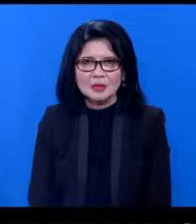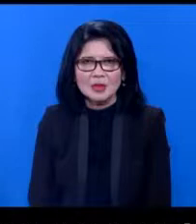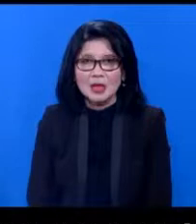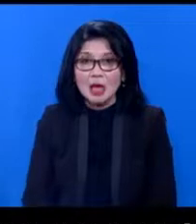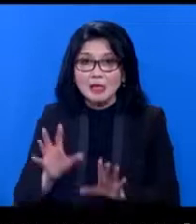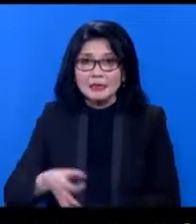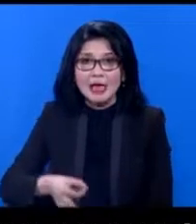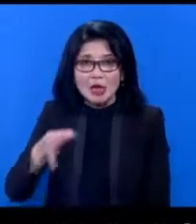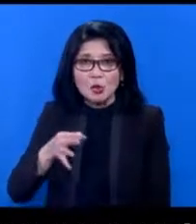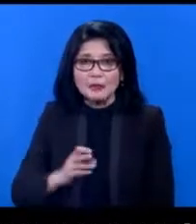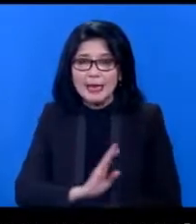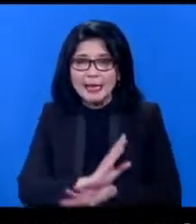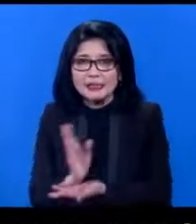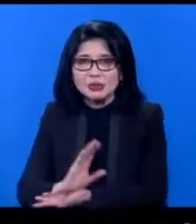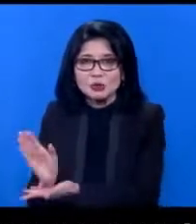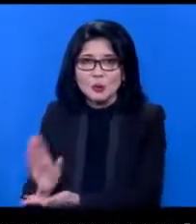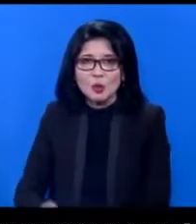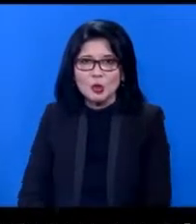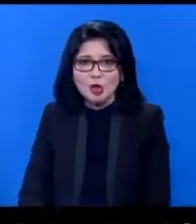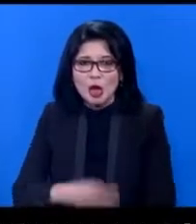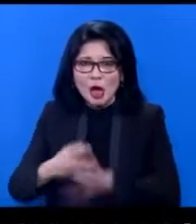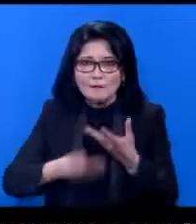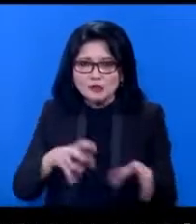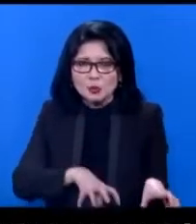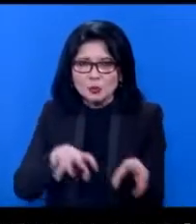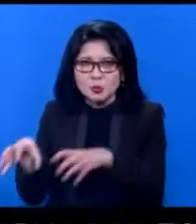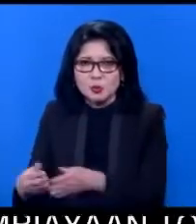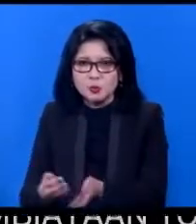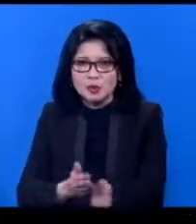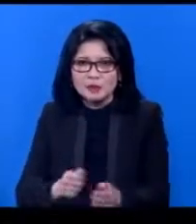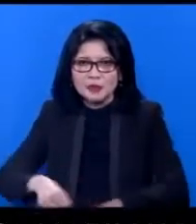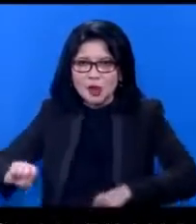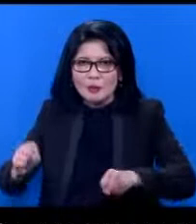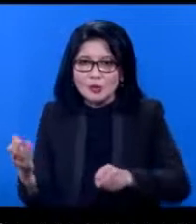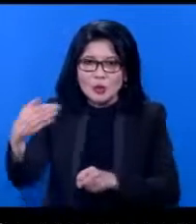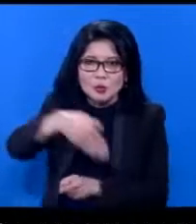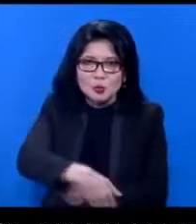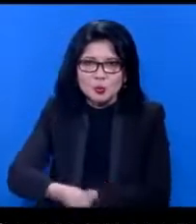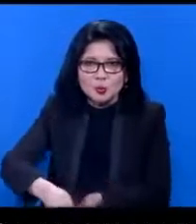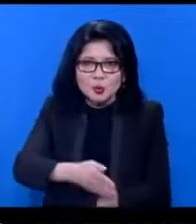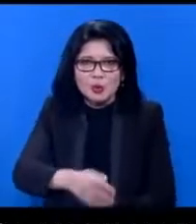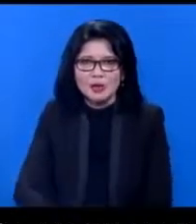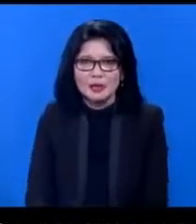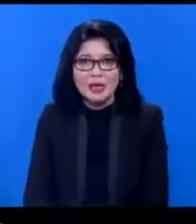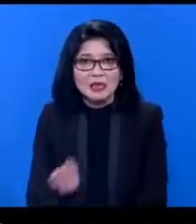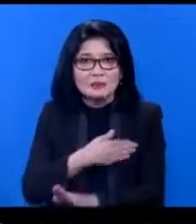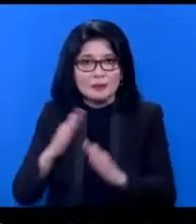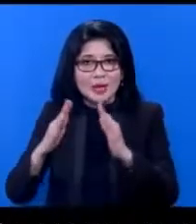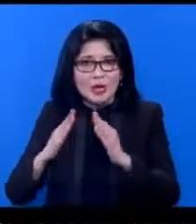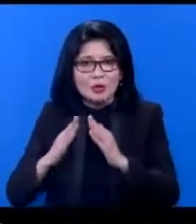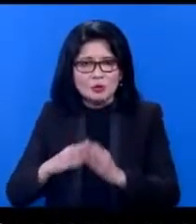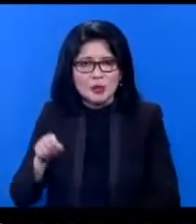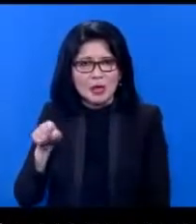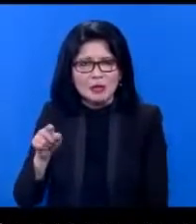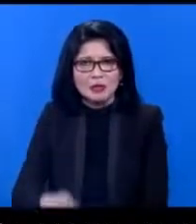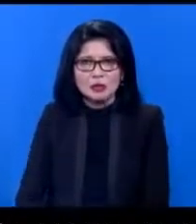Sementara di Situbondo, Jawa Timur, detik-detik proses evakuasi sepeda motor yang jatuh ke sungai terekam kamera warga. Sebelumnya, rumah bagian belakang milik